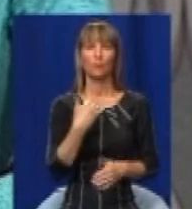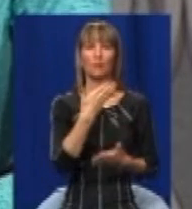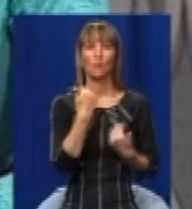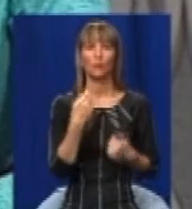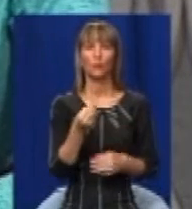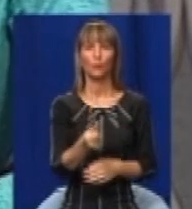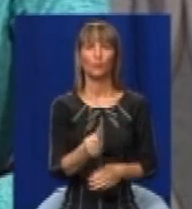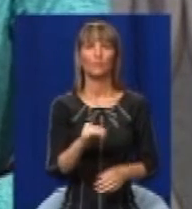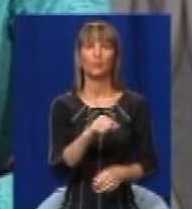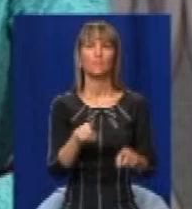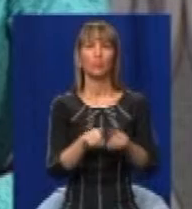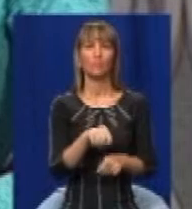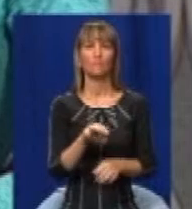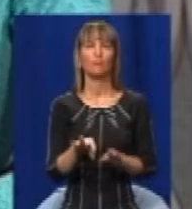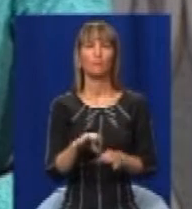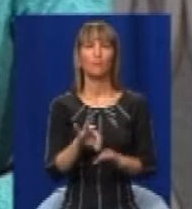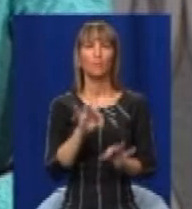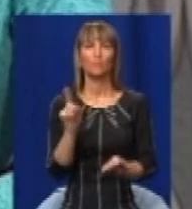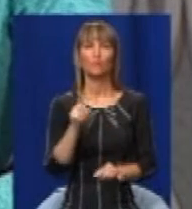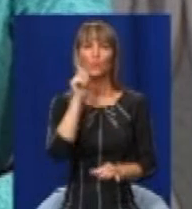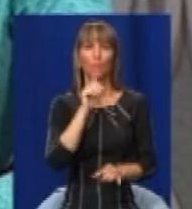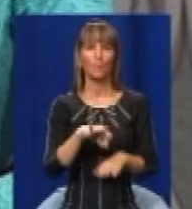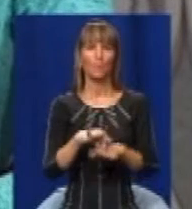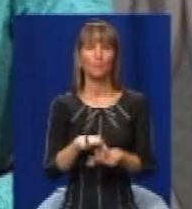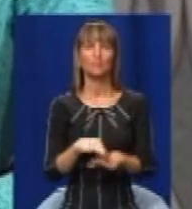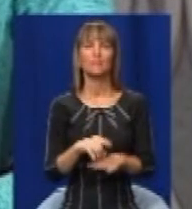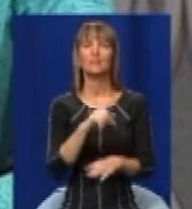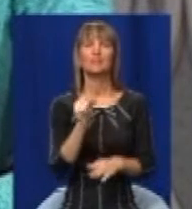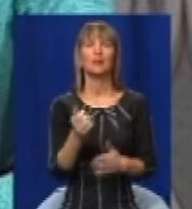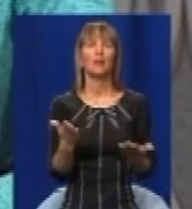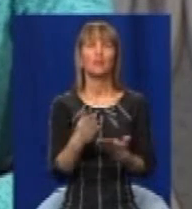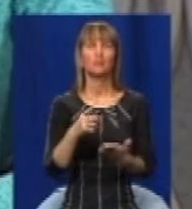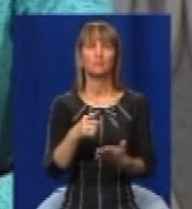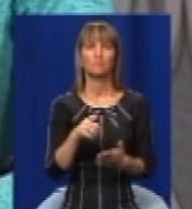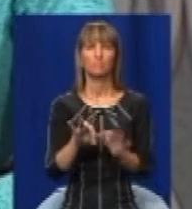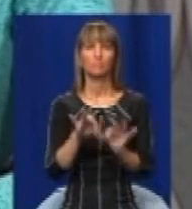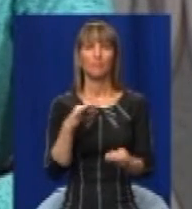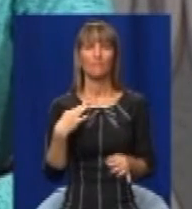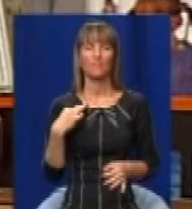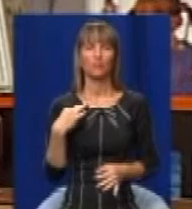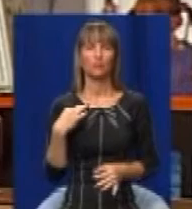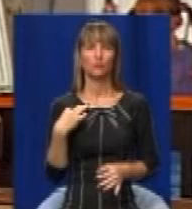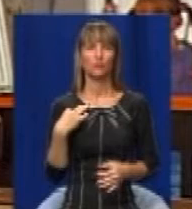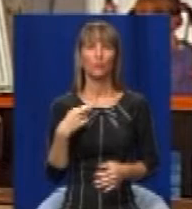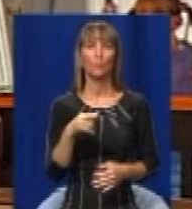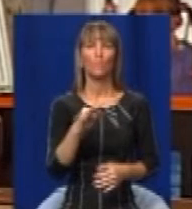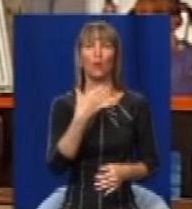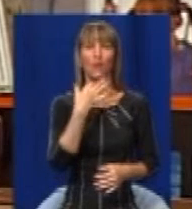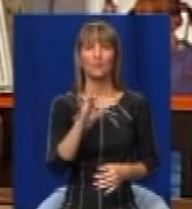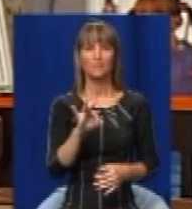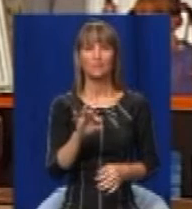там, ну, і також вибираю те, що практично. За яким принципом ти взагалі обираєш речі собі в магазину? Ну, по красоті,